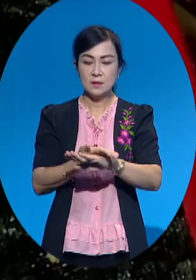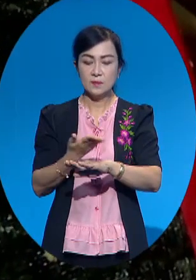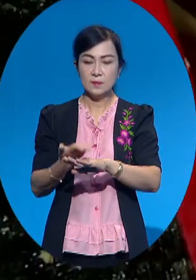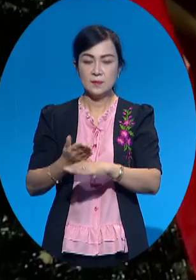phẩm